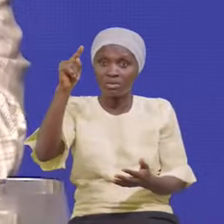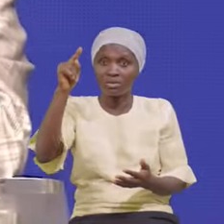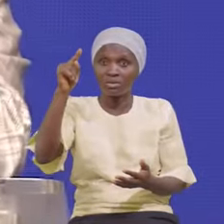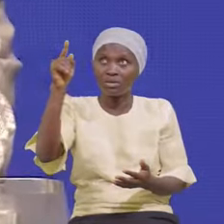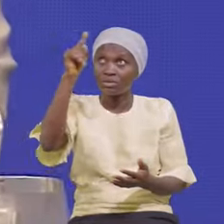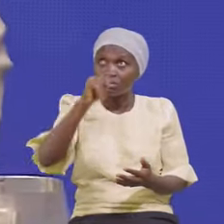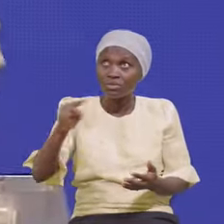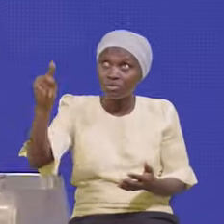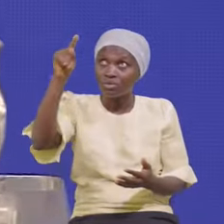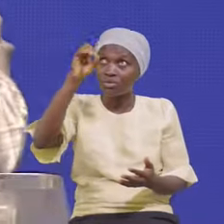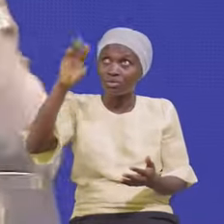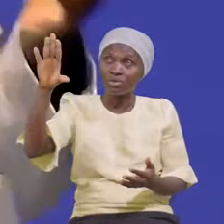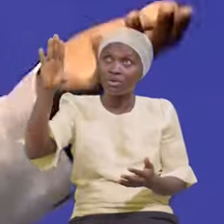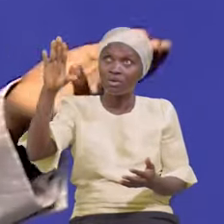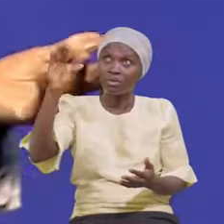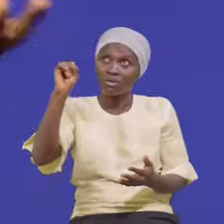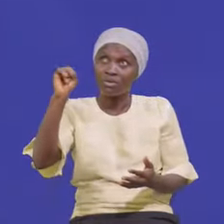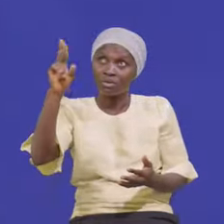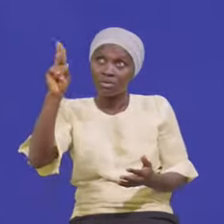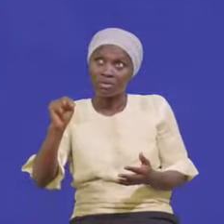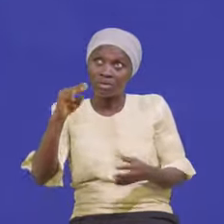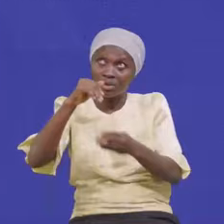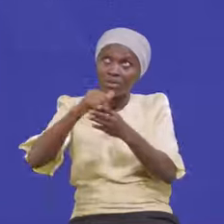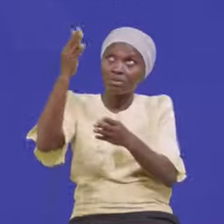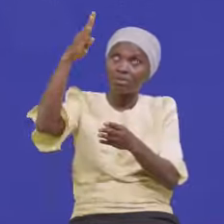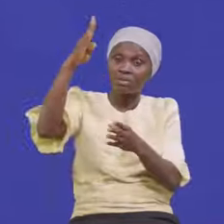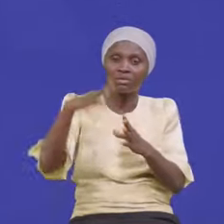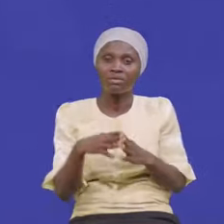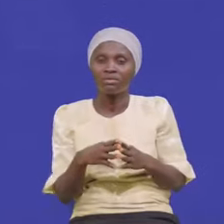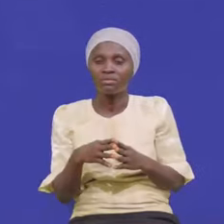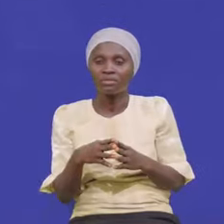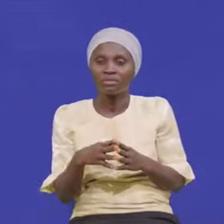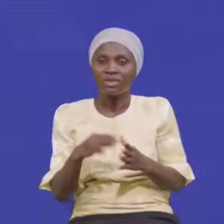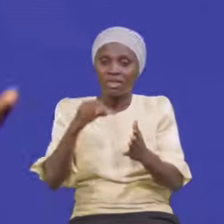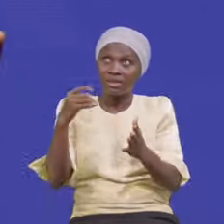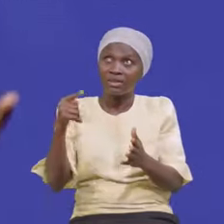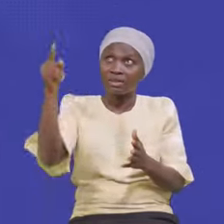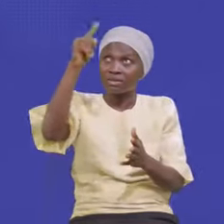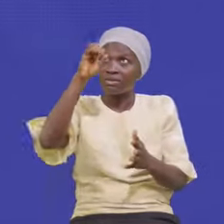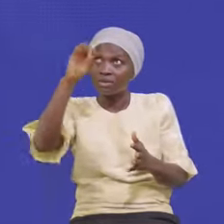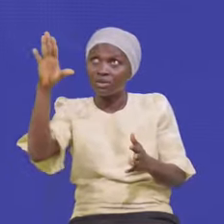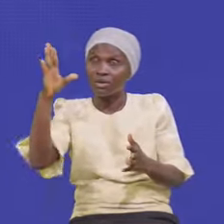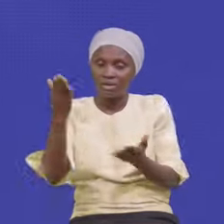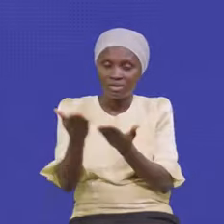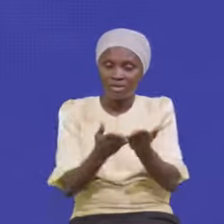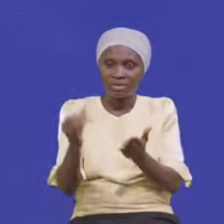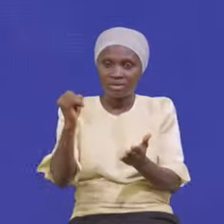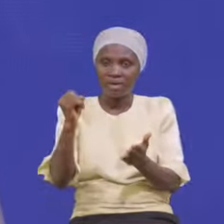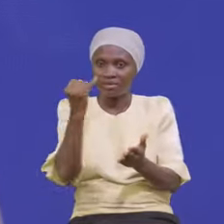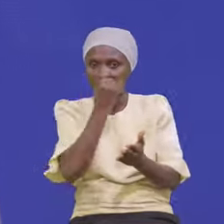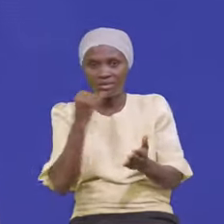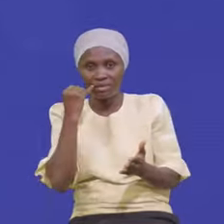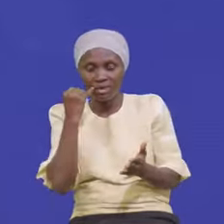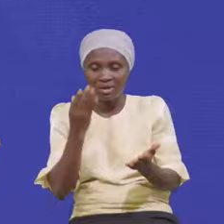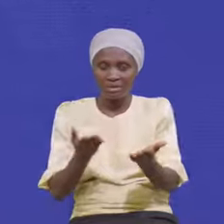in the sky. ఒకే సూర్యుడు ఉన్నాడు. It serves Israel. ఆయన ఇజ్రాయెల్ కు వెలిగిస్తాడు. It serves the west.